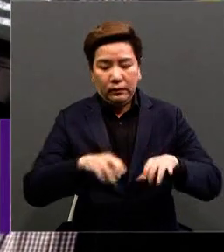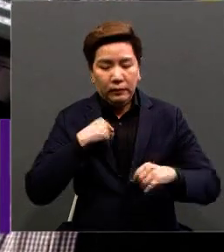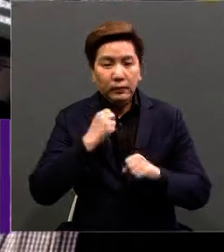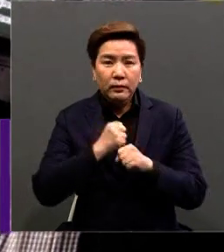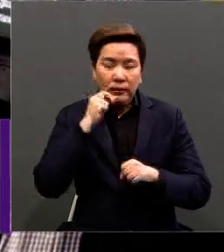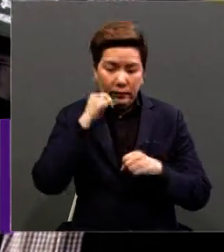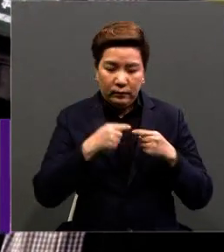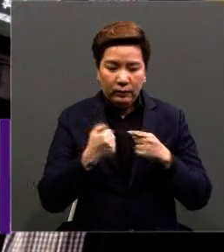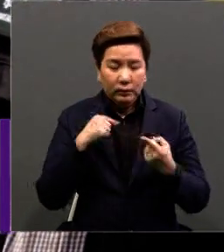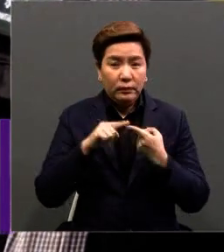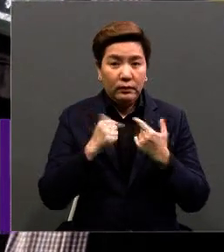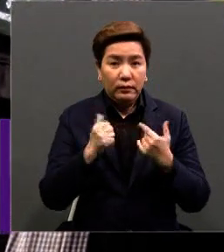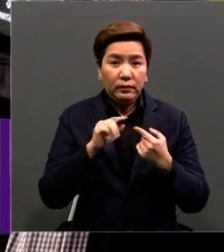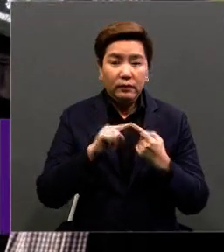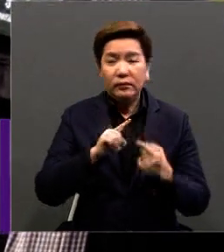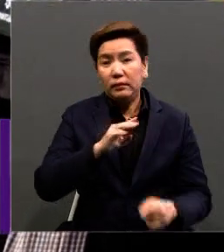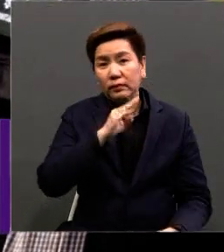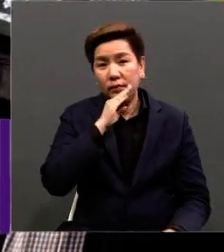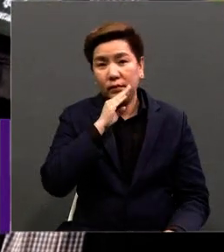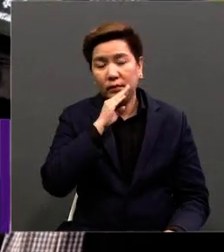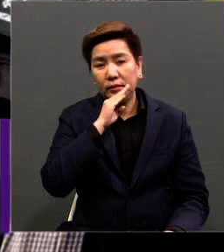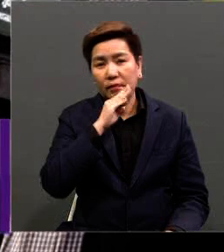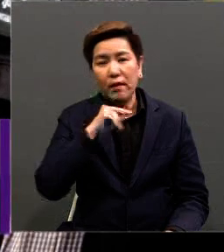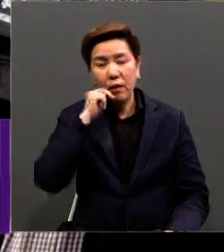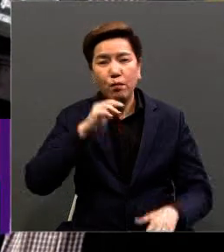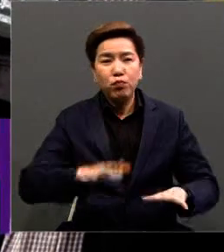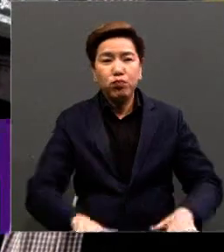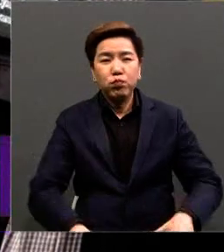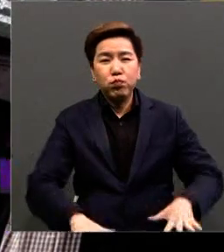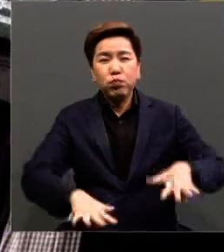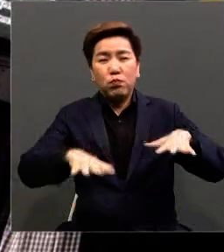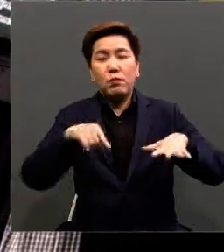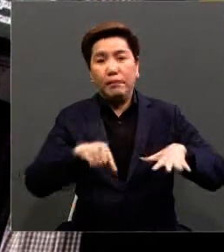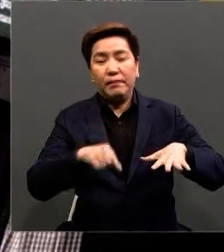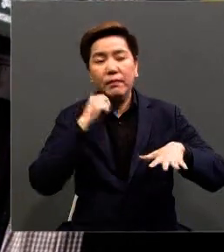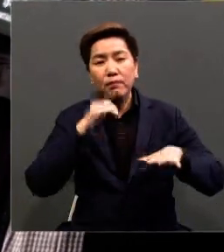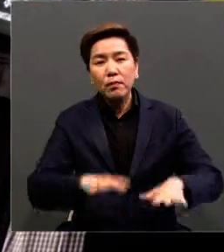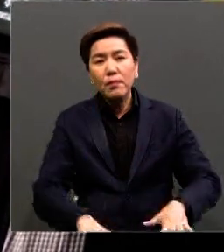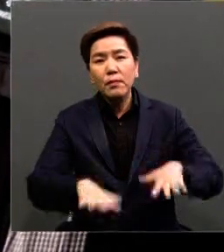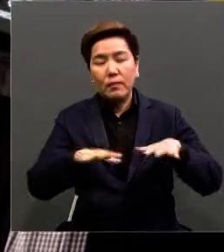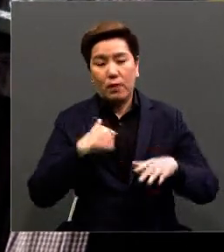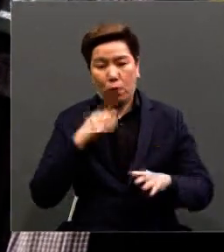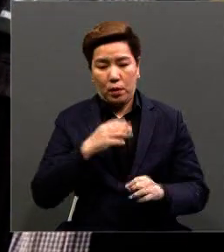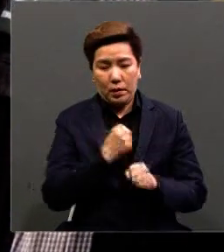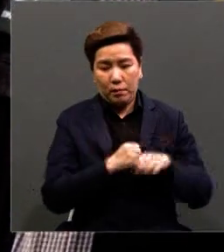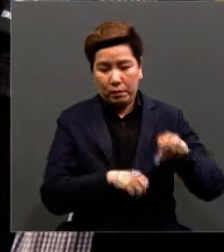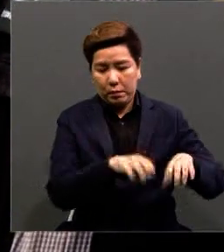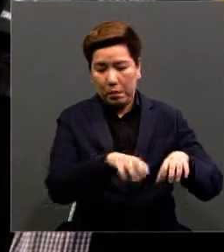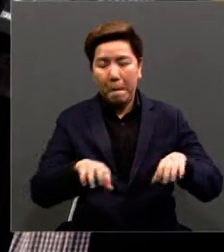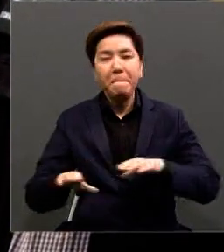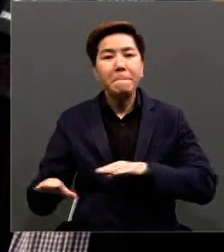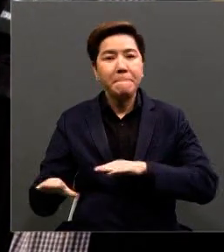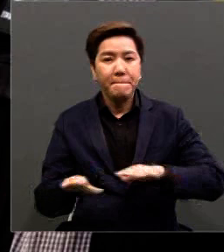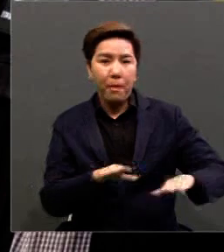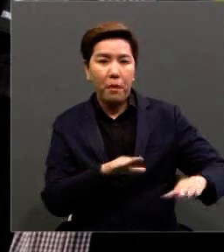ส่วนถ้าเกิดว่ามีภาวะอุทกภัยหรือน้ำท่วมเกิดขึ้น น่วยงานทุกหน่วยงานพร้อมครับไม่ว่าจะเ